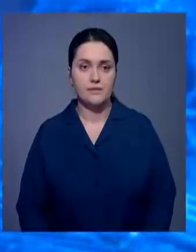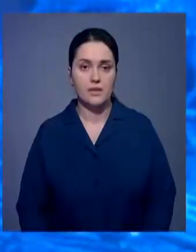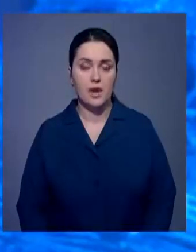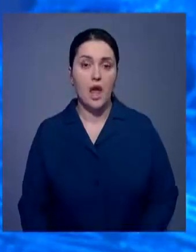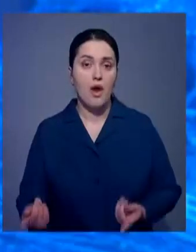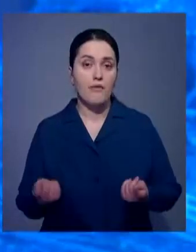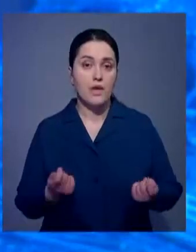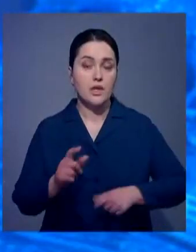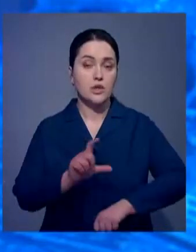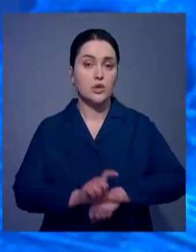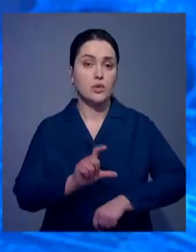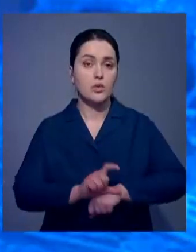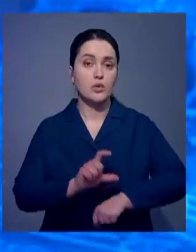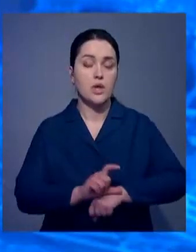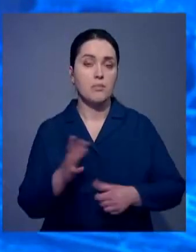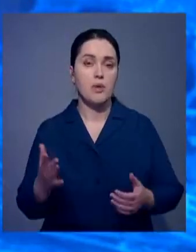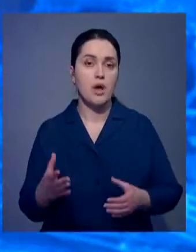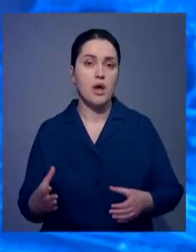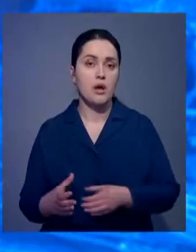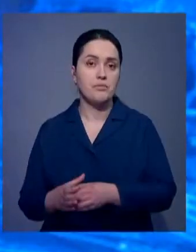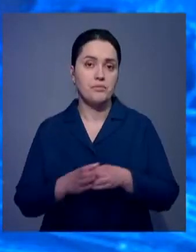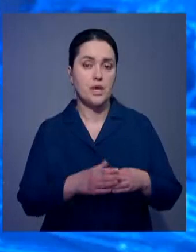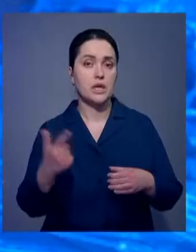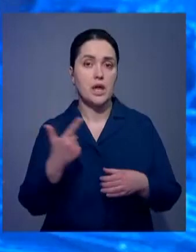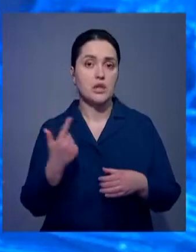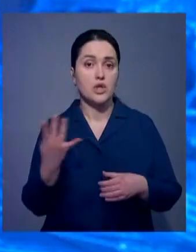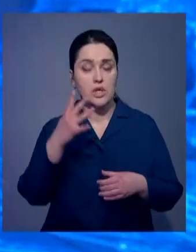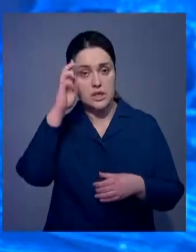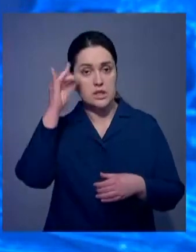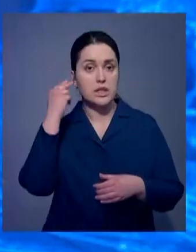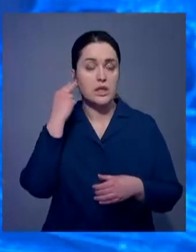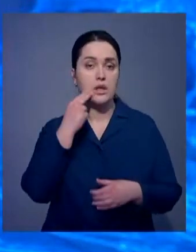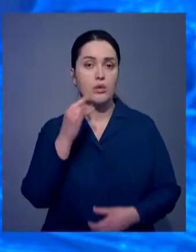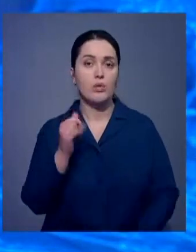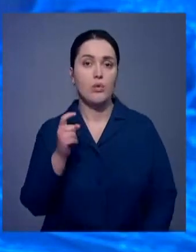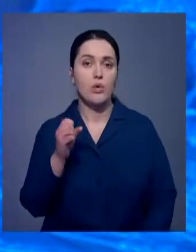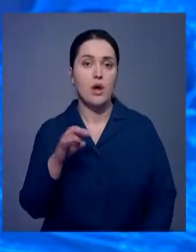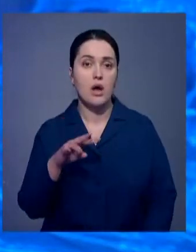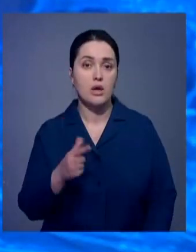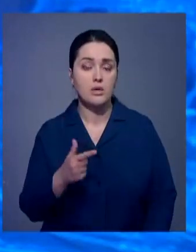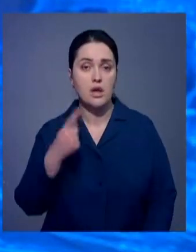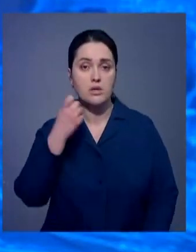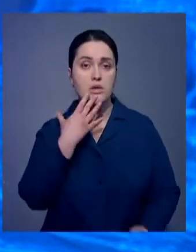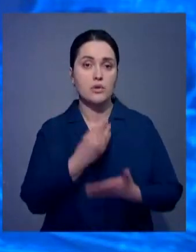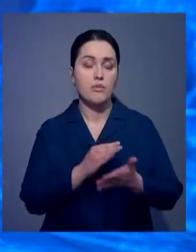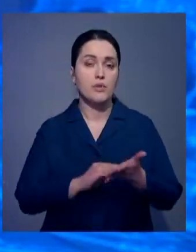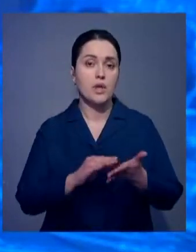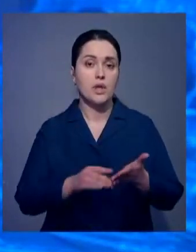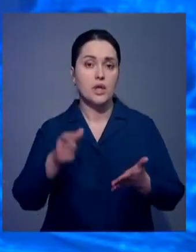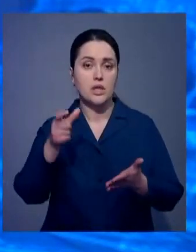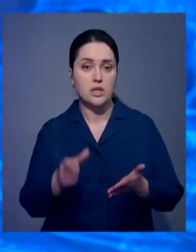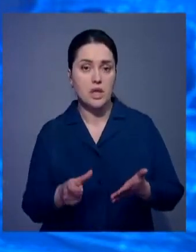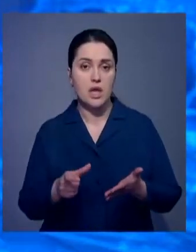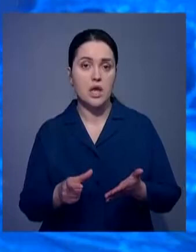Тем временем власти Турции планируют эвакуировать граждан 4 стран из китайского города Ухань. Об этом сообщает наш собственный корреспондент в